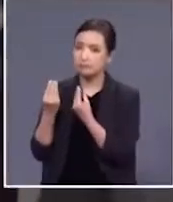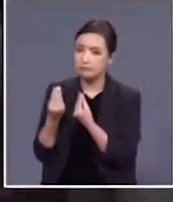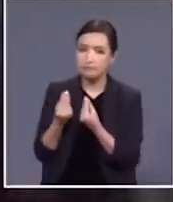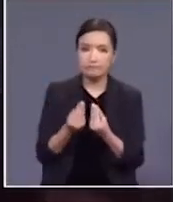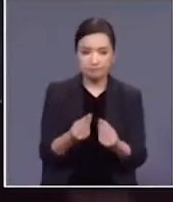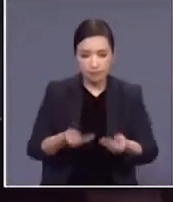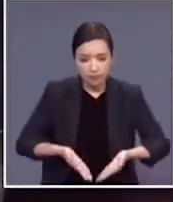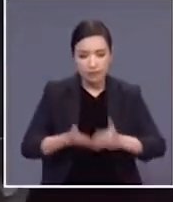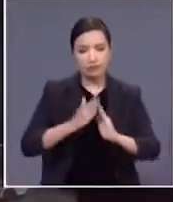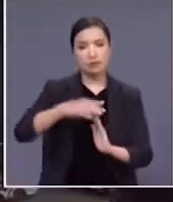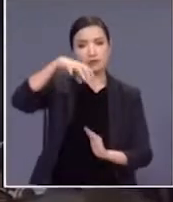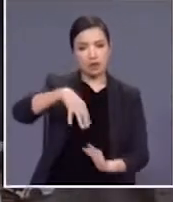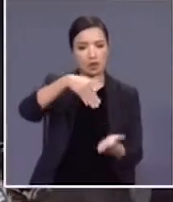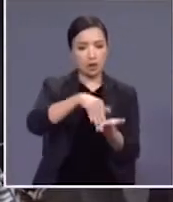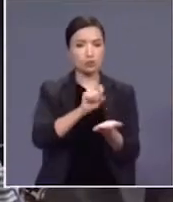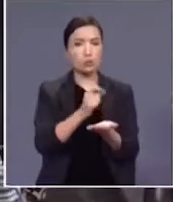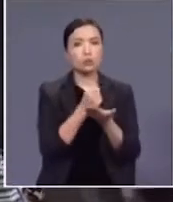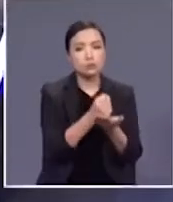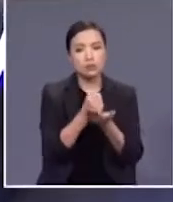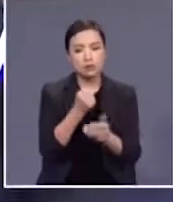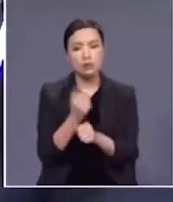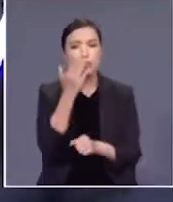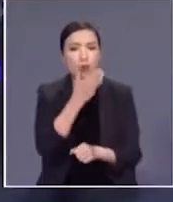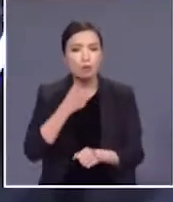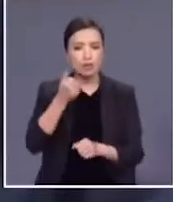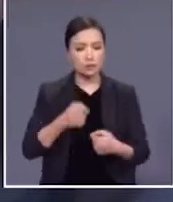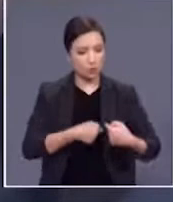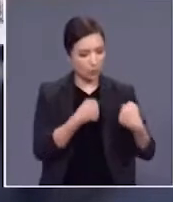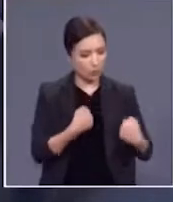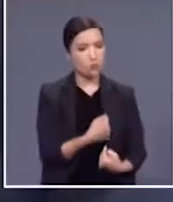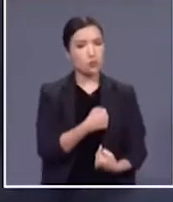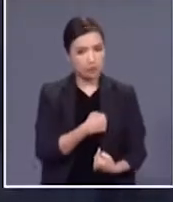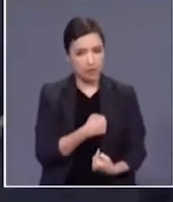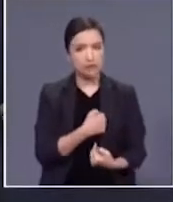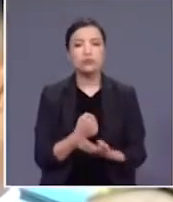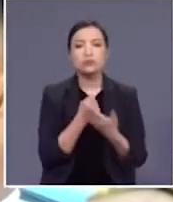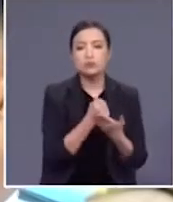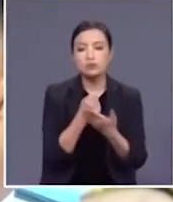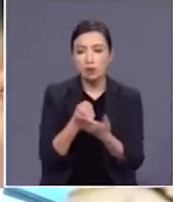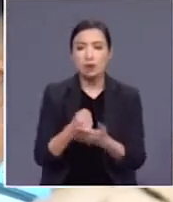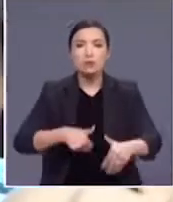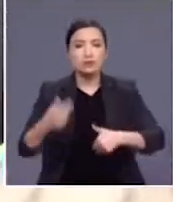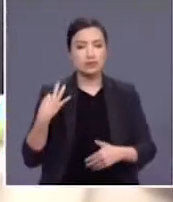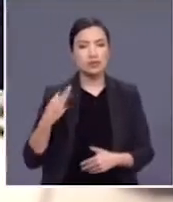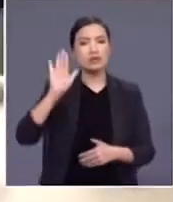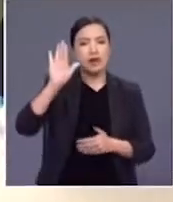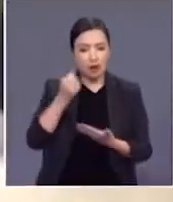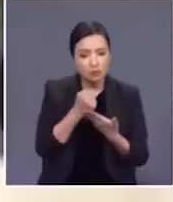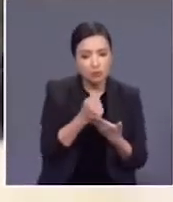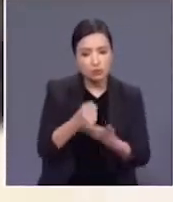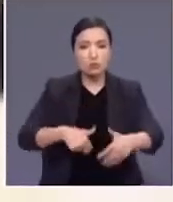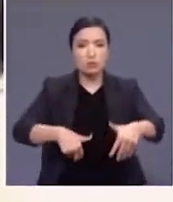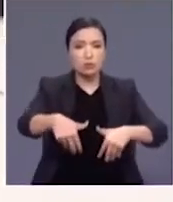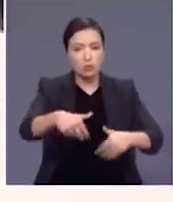ดตั้งศูนย์อำนวยการเราทำความดีด้วยหัวใจหน่วยพระราชทานและประชาชนจิตอาสาทั้งนี้ก็เพื่อให้ความช่วยเหลือแก่ประช